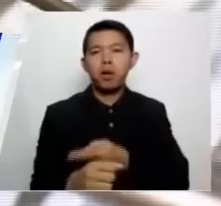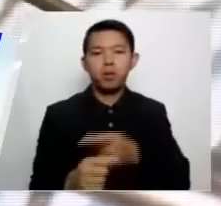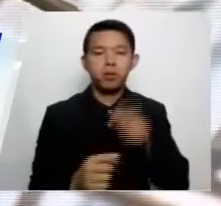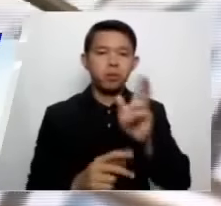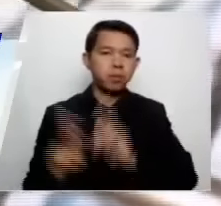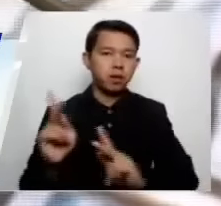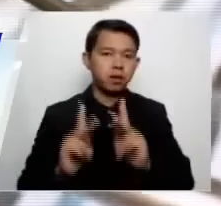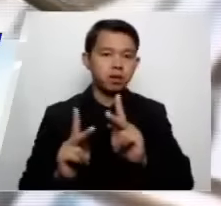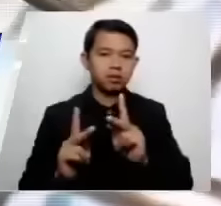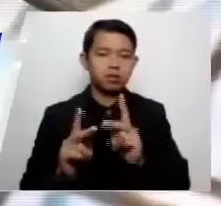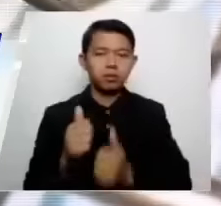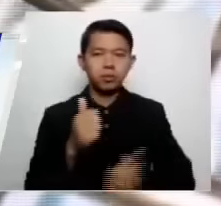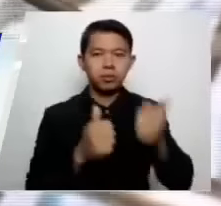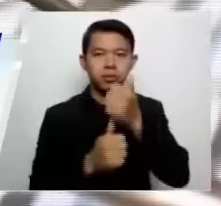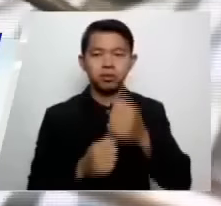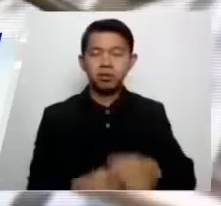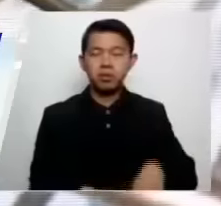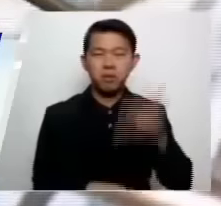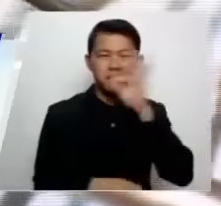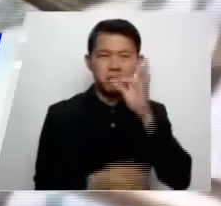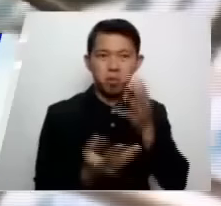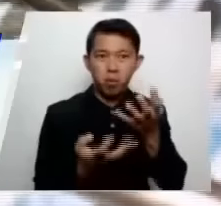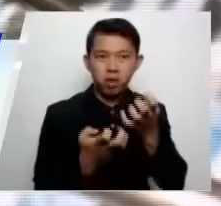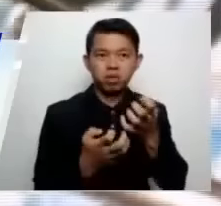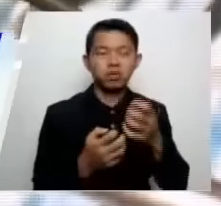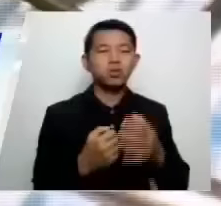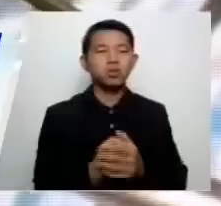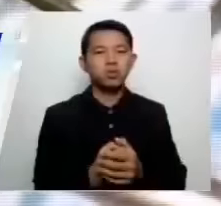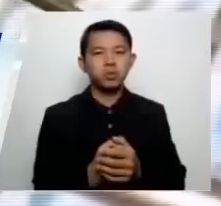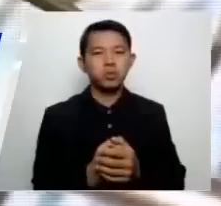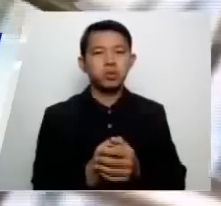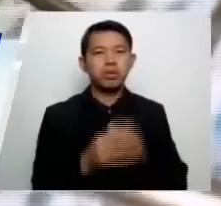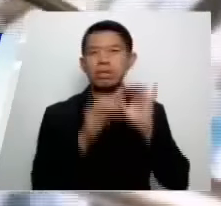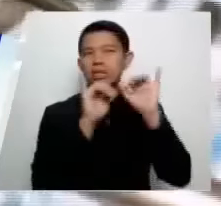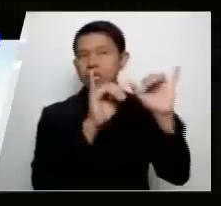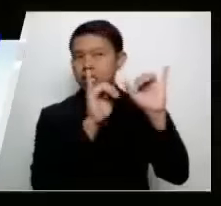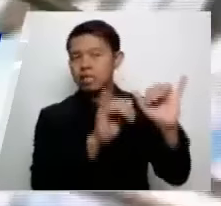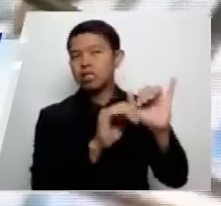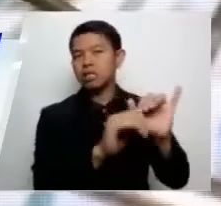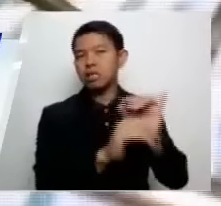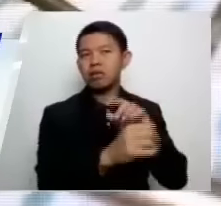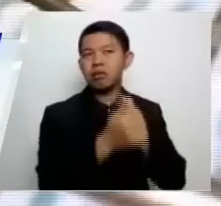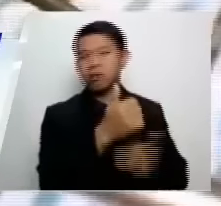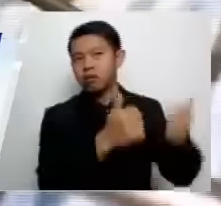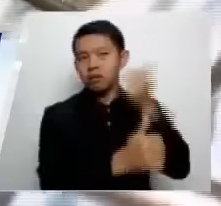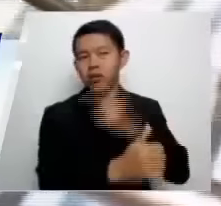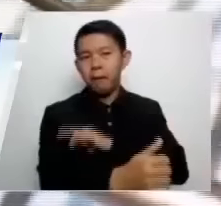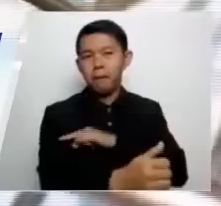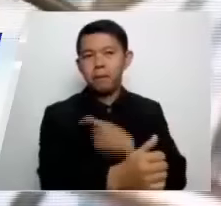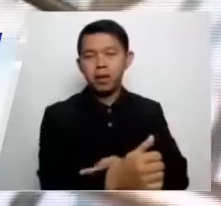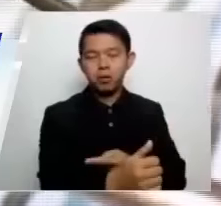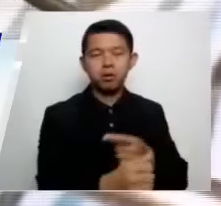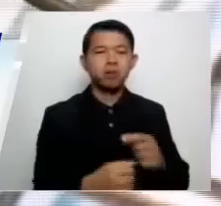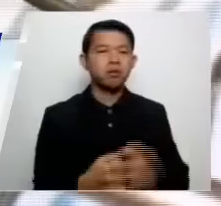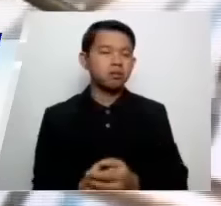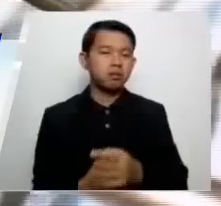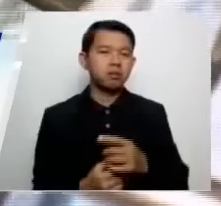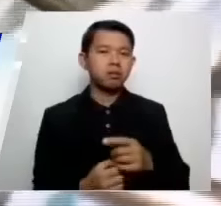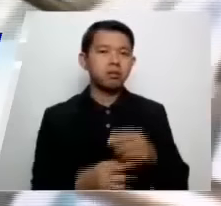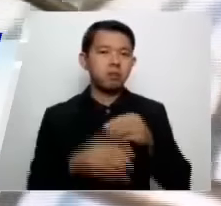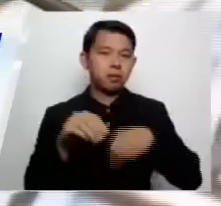to perpetuate yourself in power at the expense ng buhay